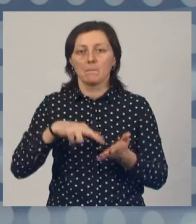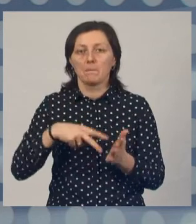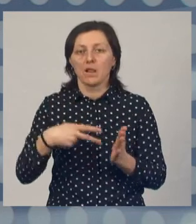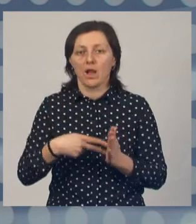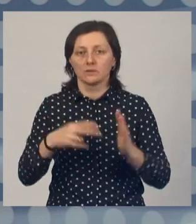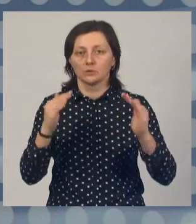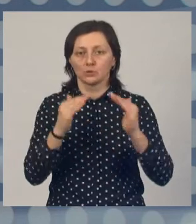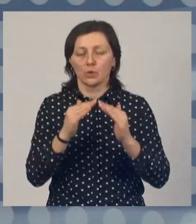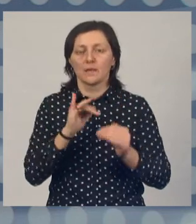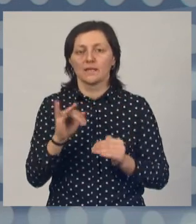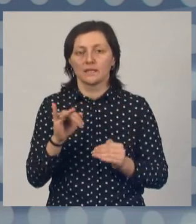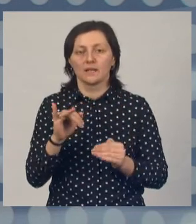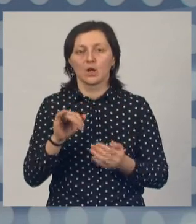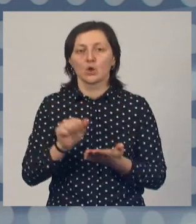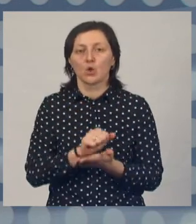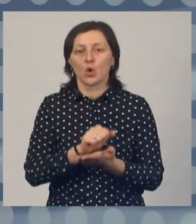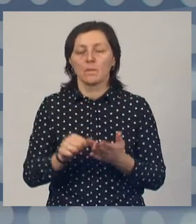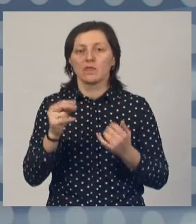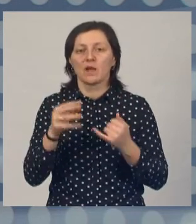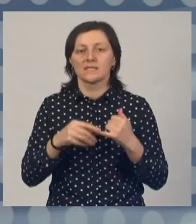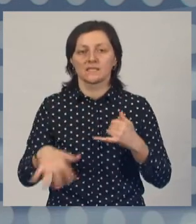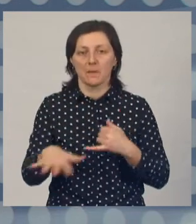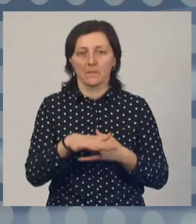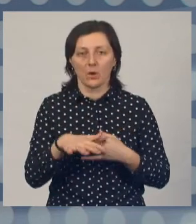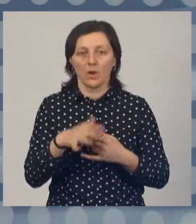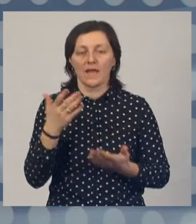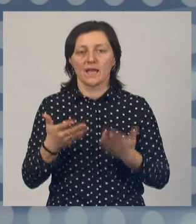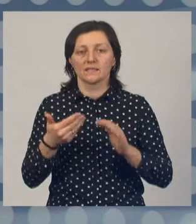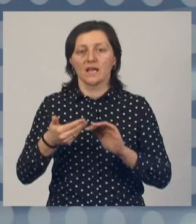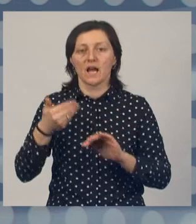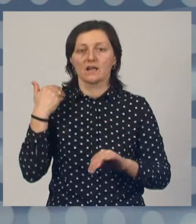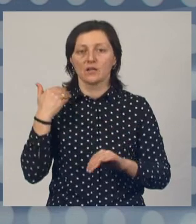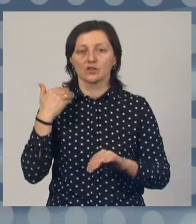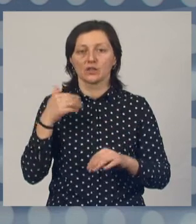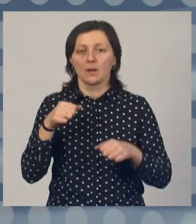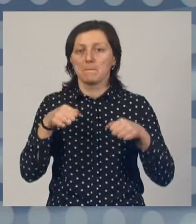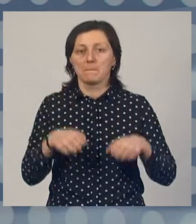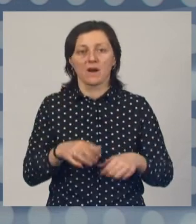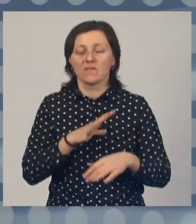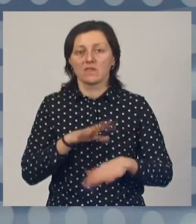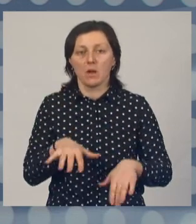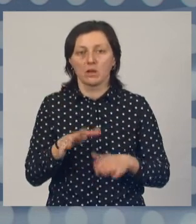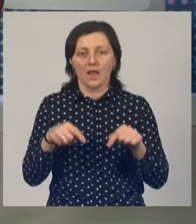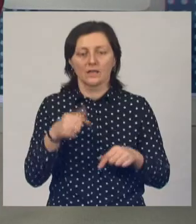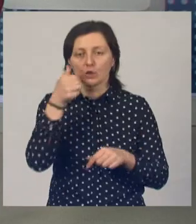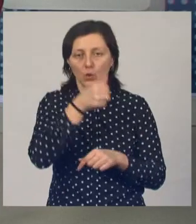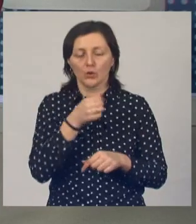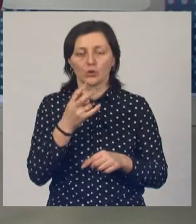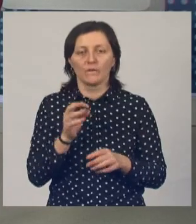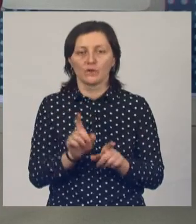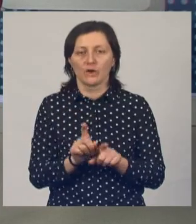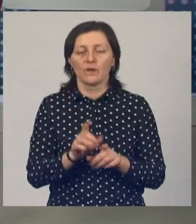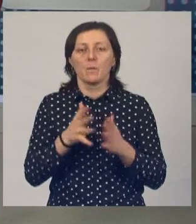и правоустанавливающий документ на земельный участок если ранее право не было за стрии равана в едином реестре недвижимости юрий